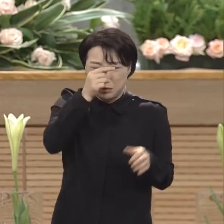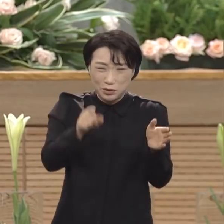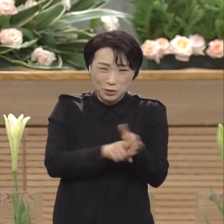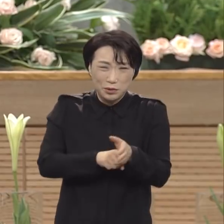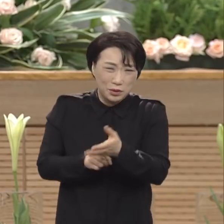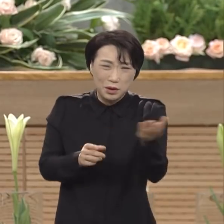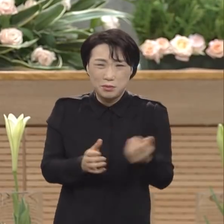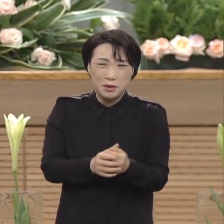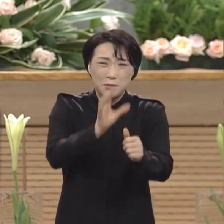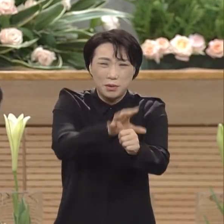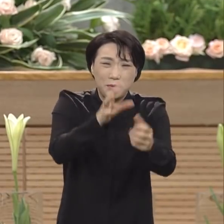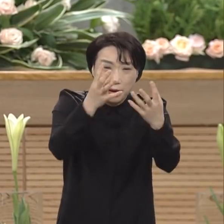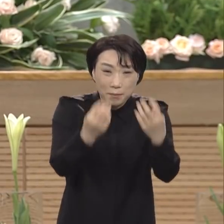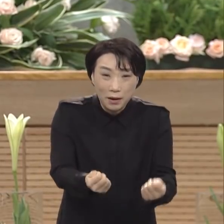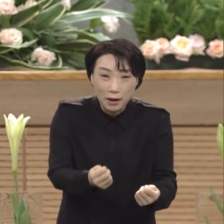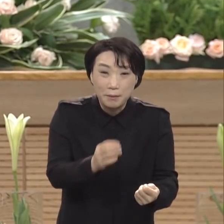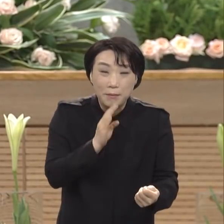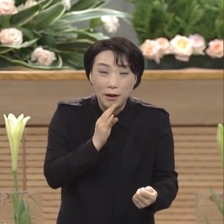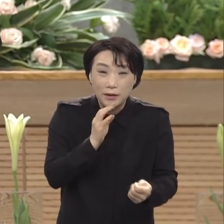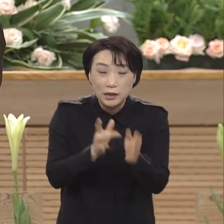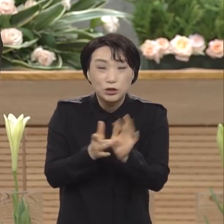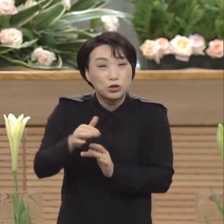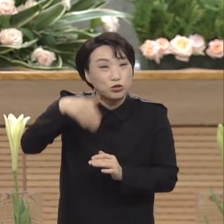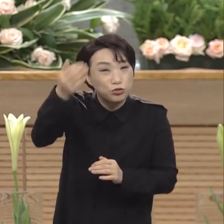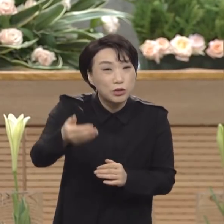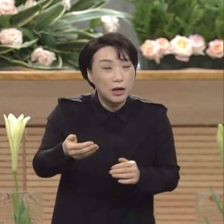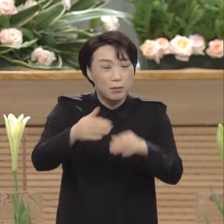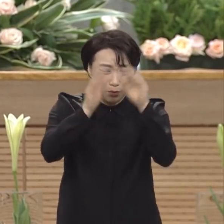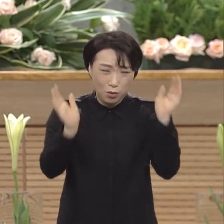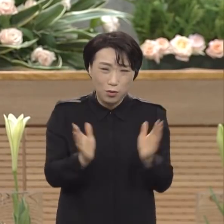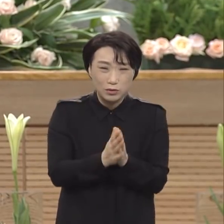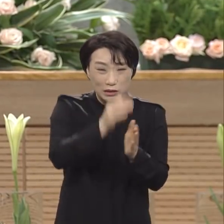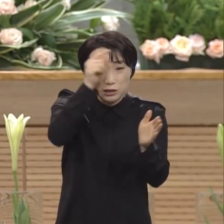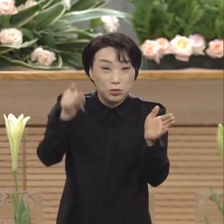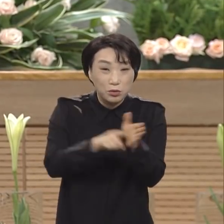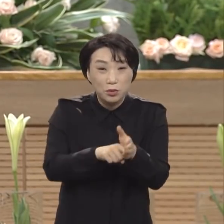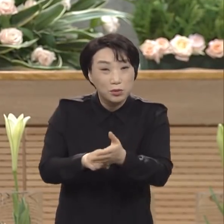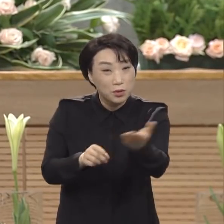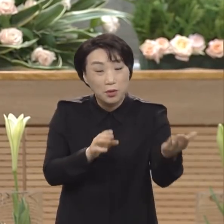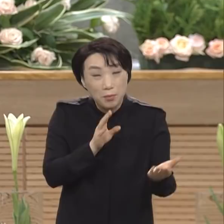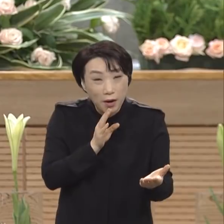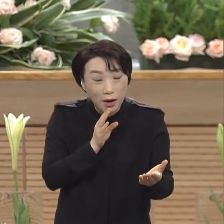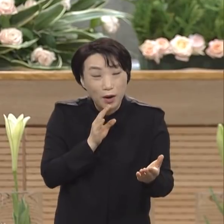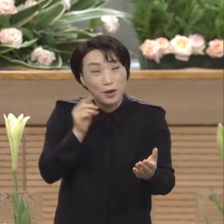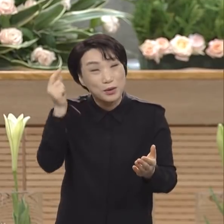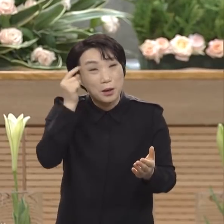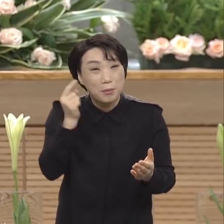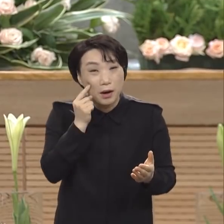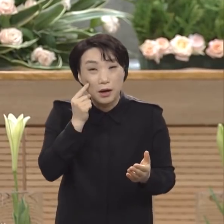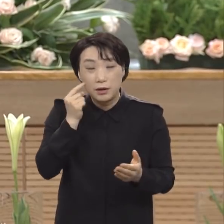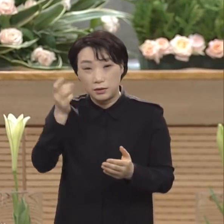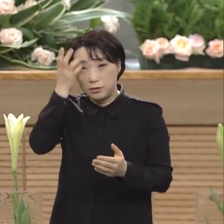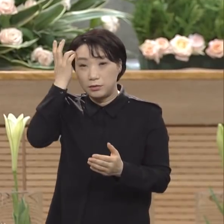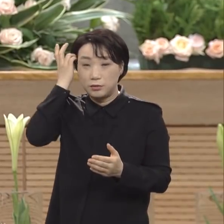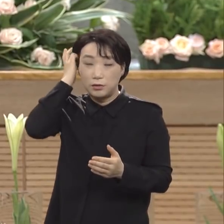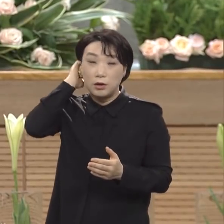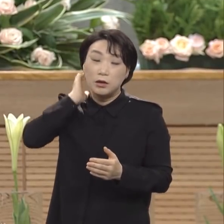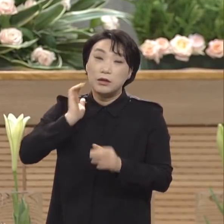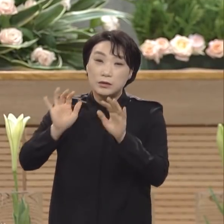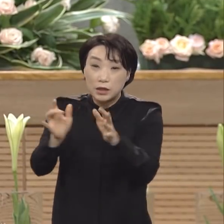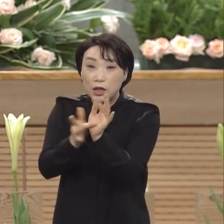기독교인들이 핍박을 받은 예수님 이후의 모든 기독교인들은 예수님을 성경대로